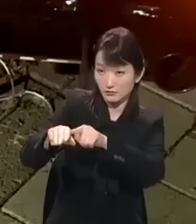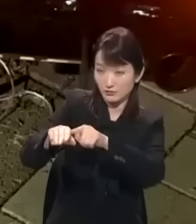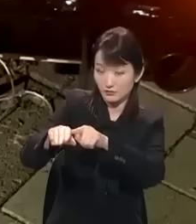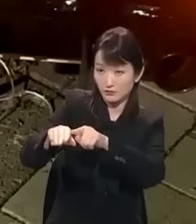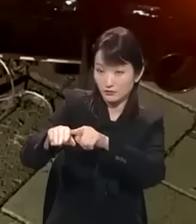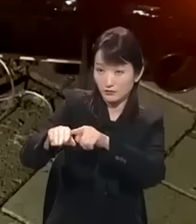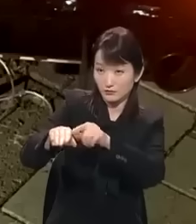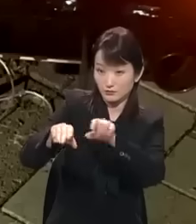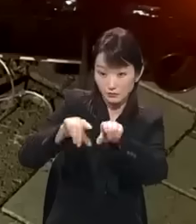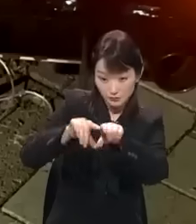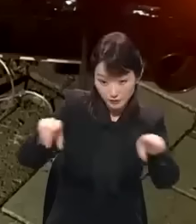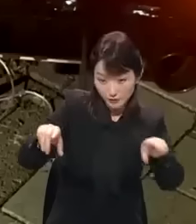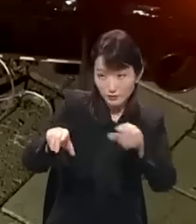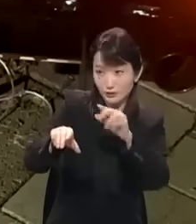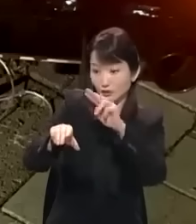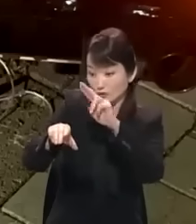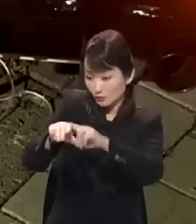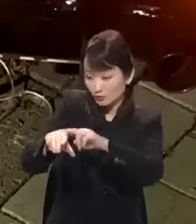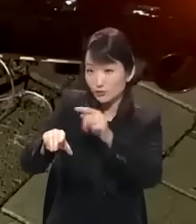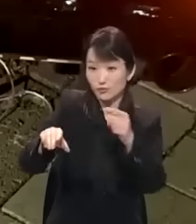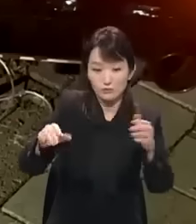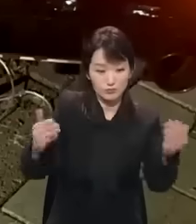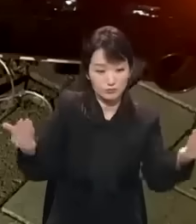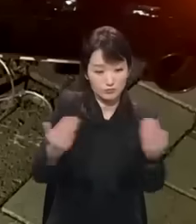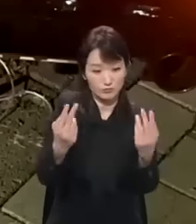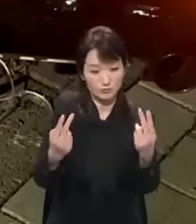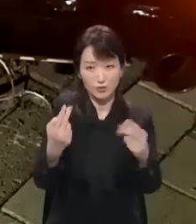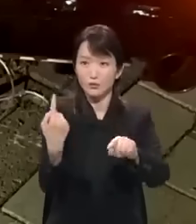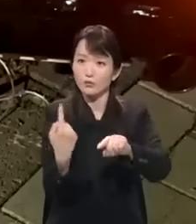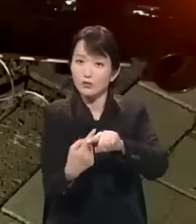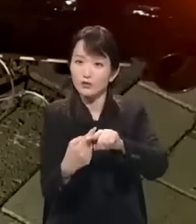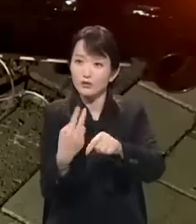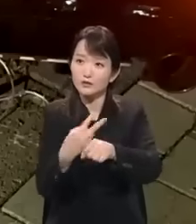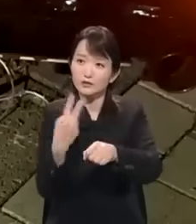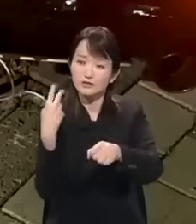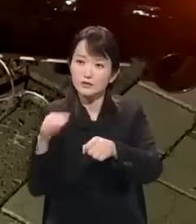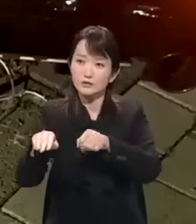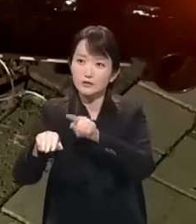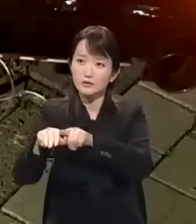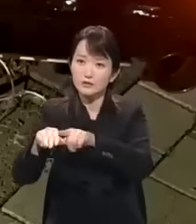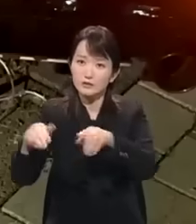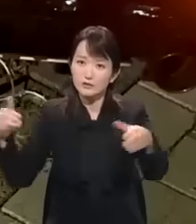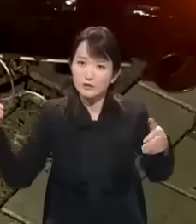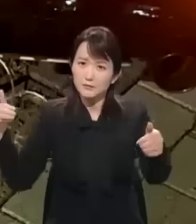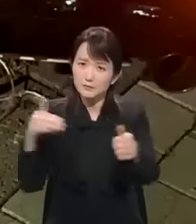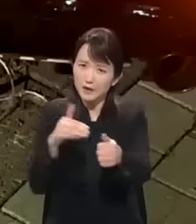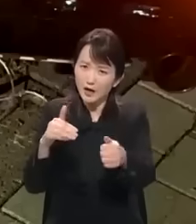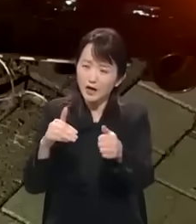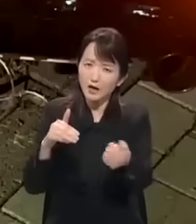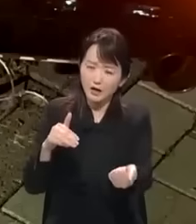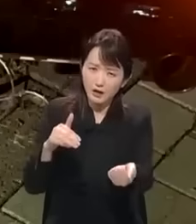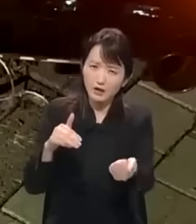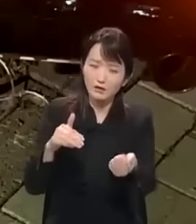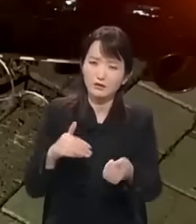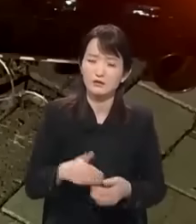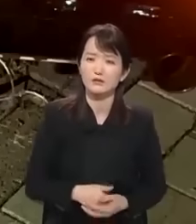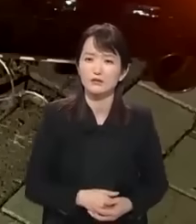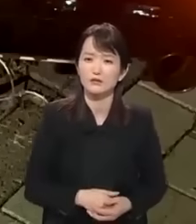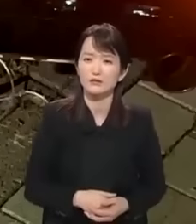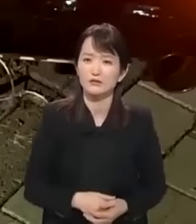거거든요 저것까지 똑같다 보니까 그럼 2년 전 차가 이번엔 결국 사고까지 낸 거냐 이런 반응들이 나오고 있는